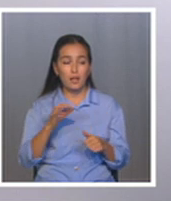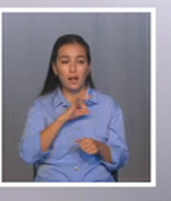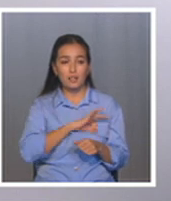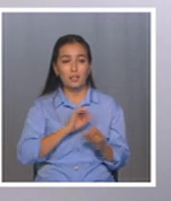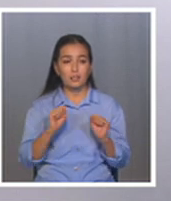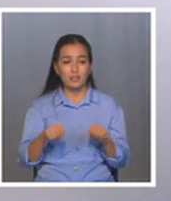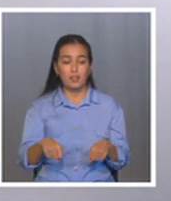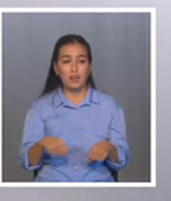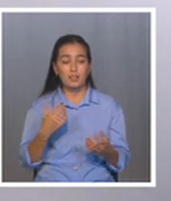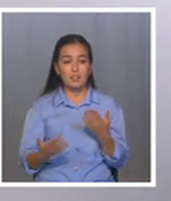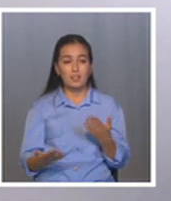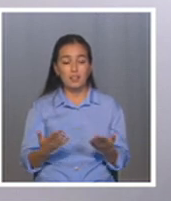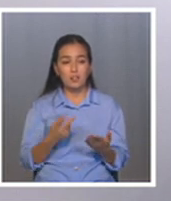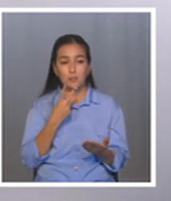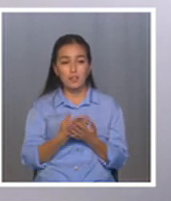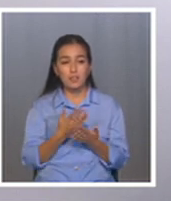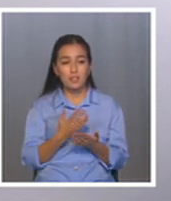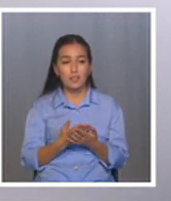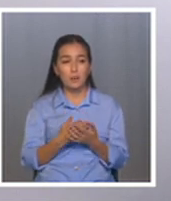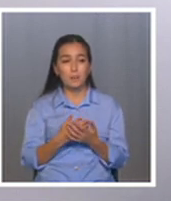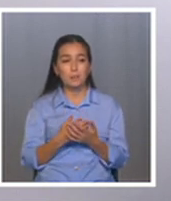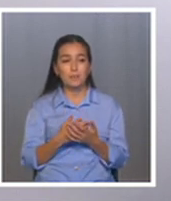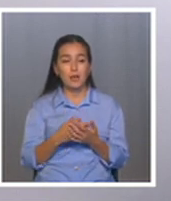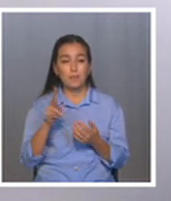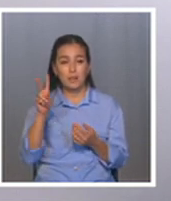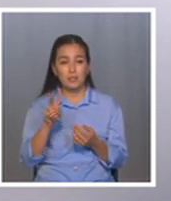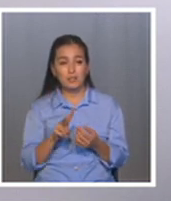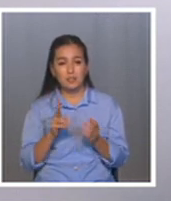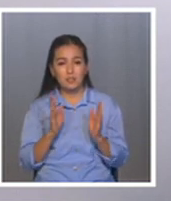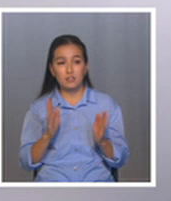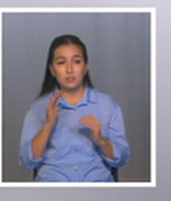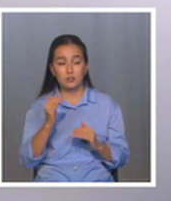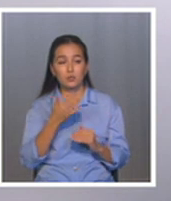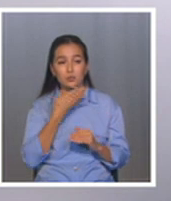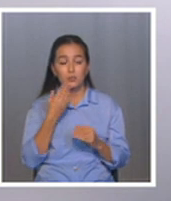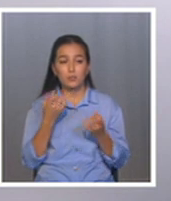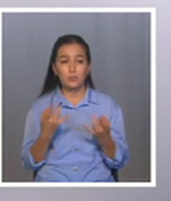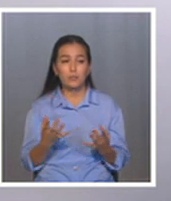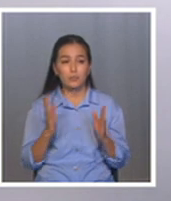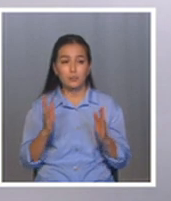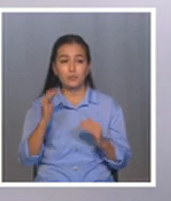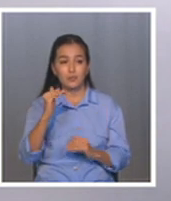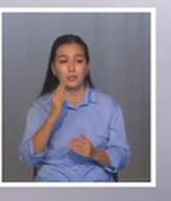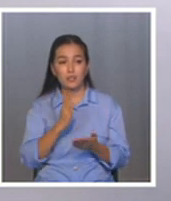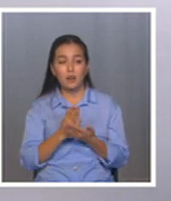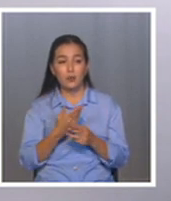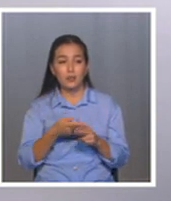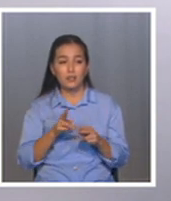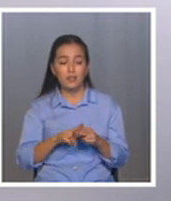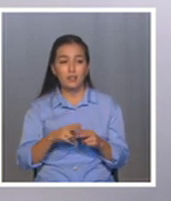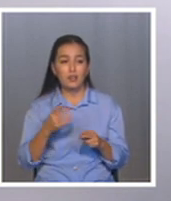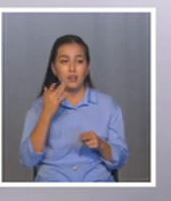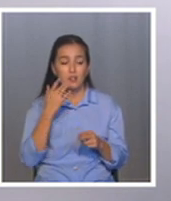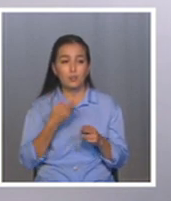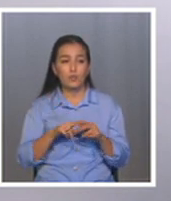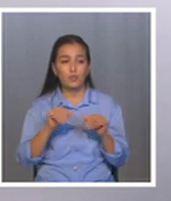аламыз. Егер берілгенде параллелепипед тік бұрышты деп айтылмаса, жай тік параллелепипед деп берілсе, онда әрқашан бұл формуланы